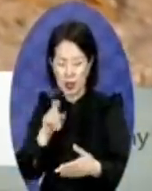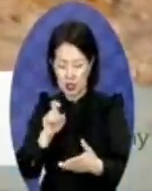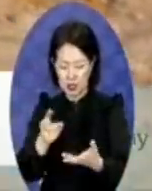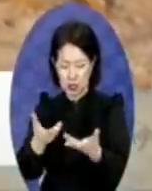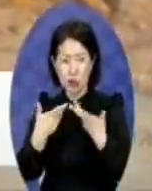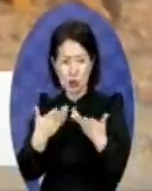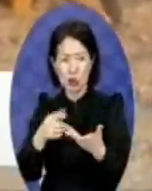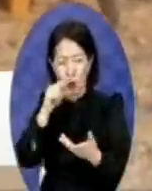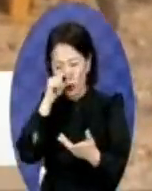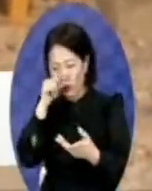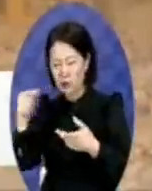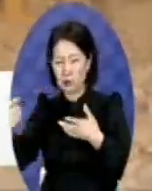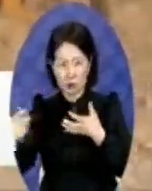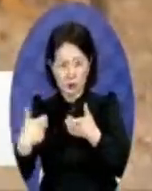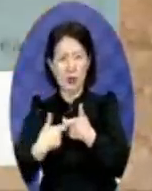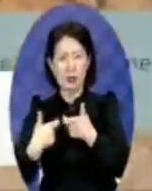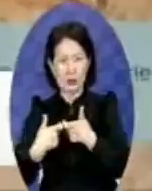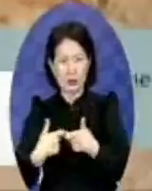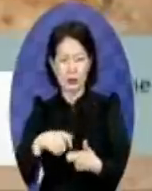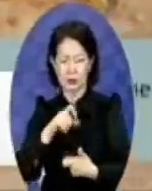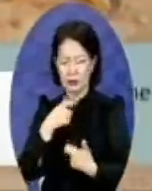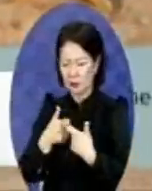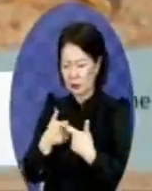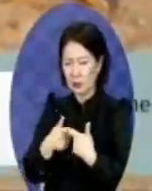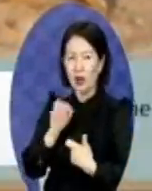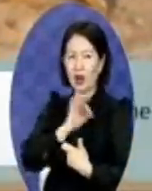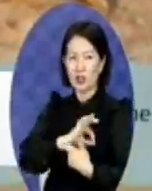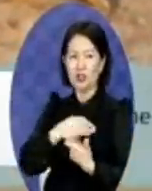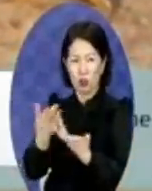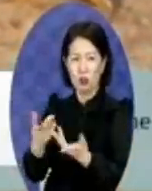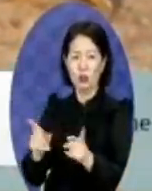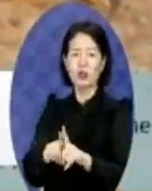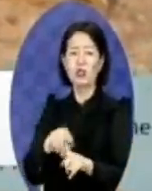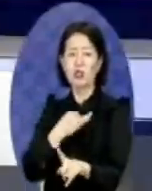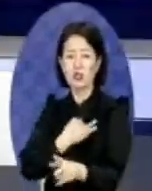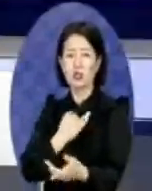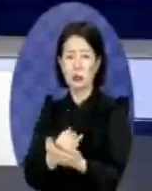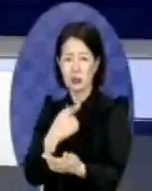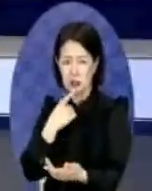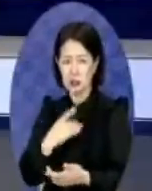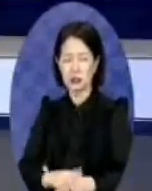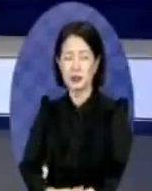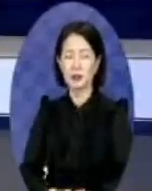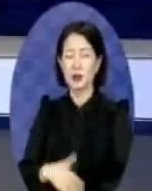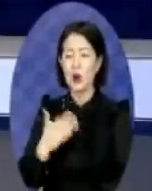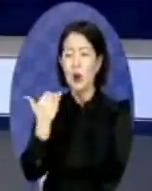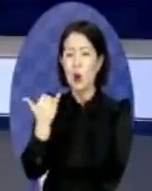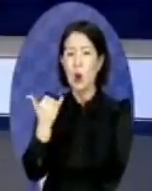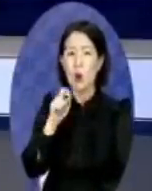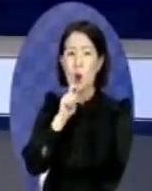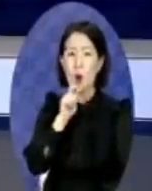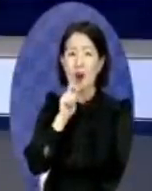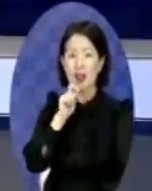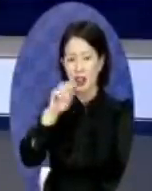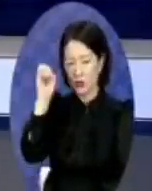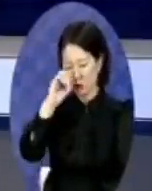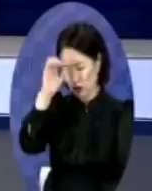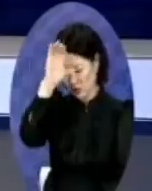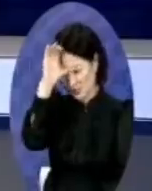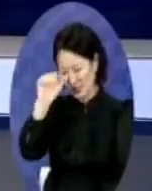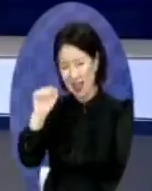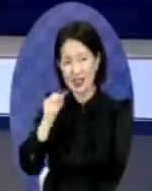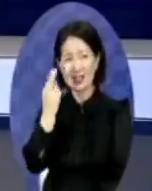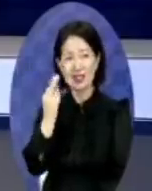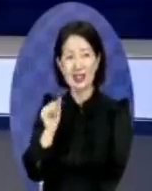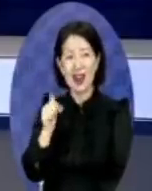сонирхолд хоёуланд нь нийцэж одоо үр ашиг авах гэдэгт бол итгэлтэй байгаа гэдгийг илэрхийлж байна. Унгарын ерөнхий сайд Виктор Орбан цагаатчлалын эсрэг